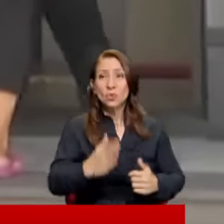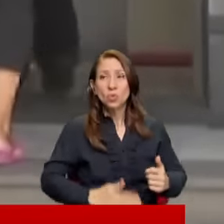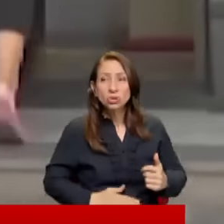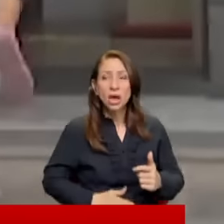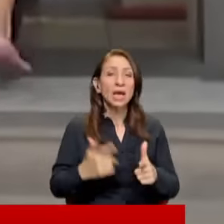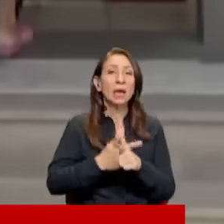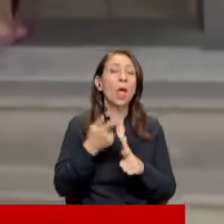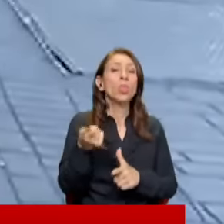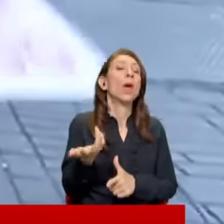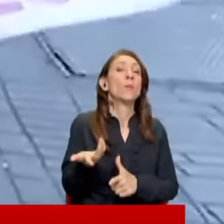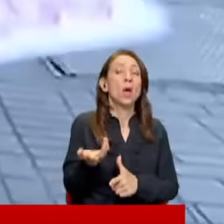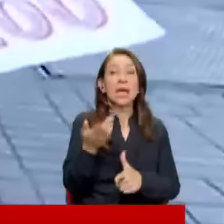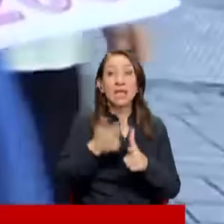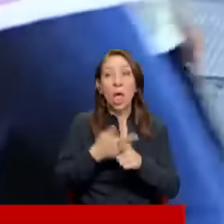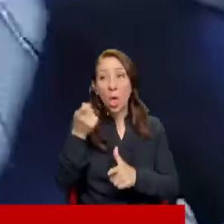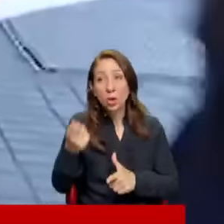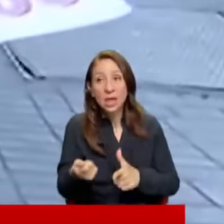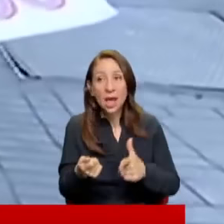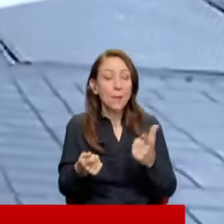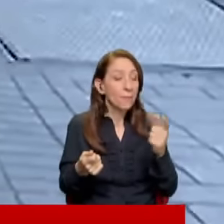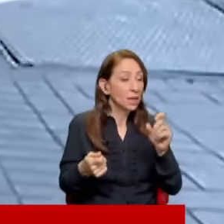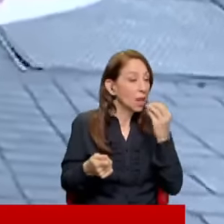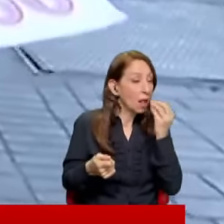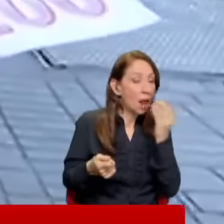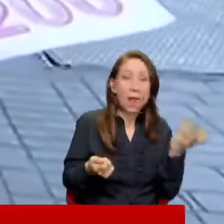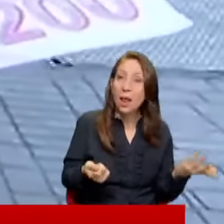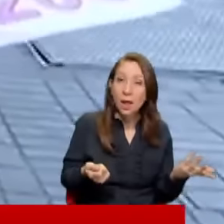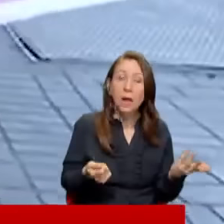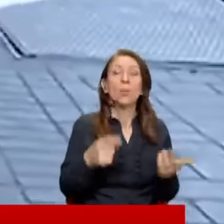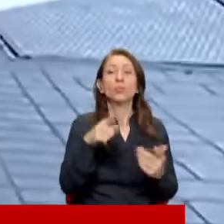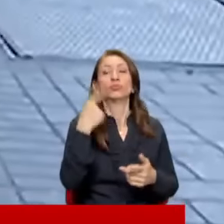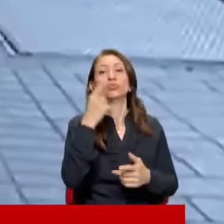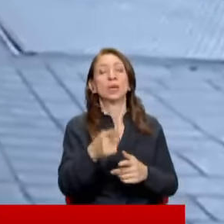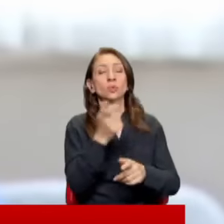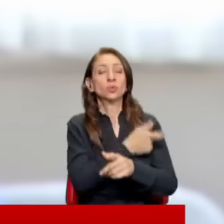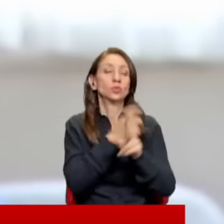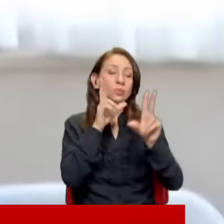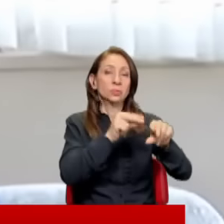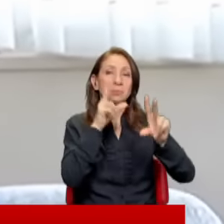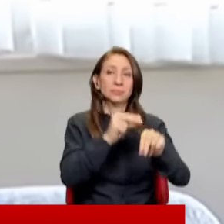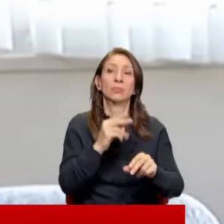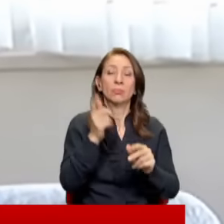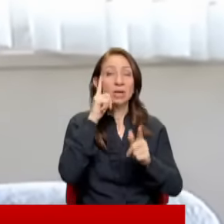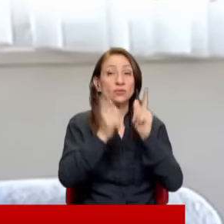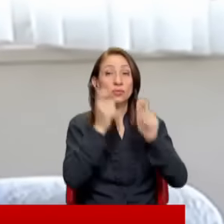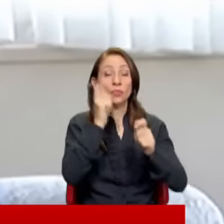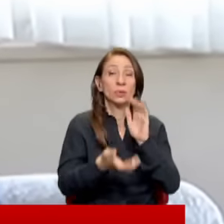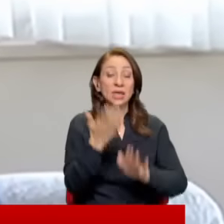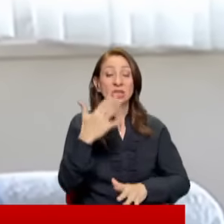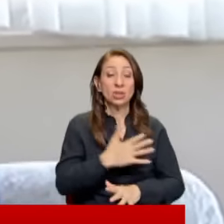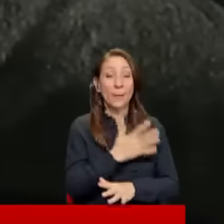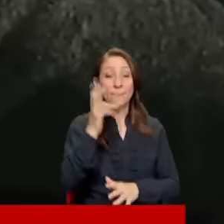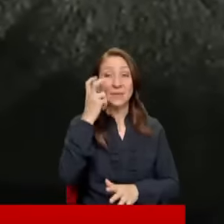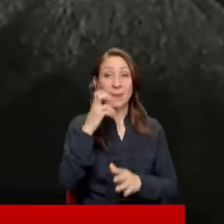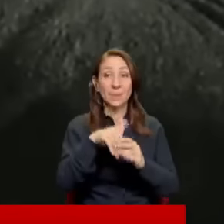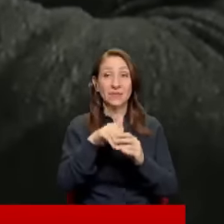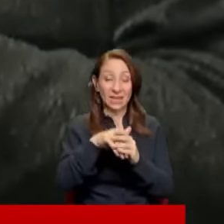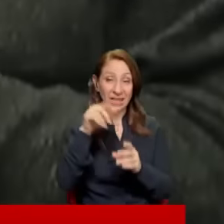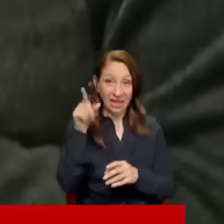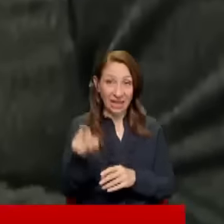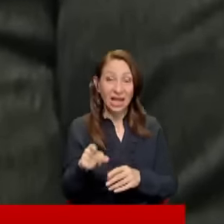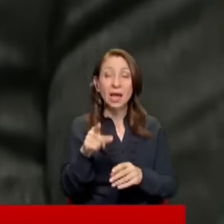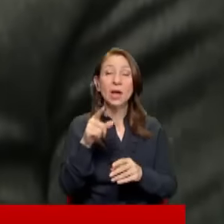kirasını ödeyemiyor kirasını ödese ayın sonunu getiremiyor Bu nedenle huzurevine başvurular arttı CHP Manisa milletvekili Bekir